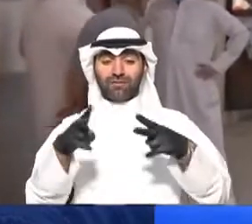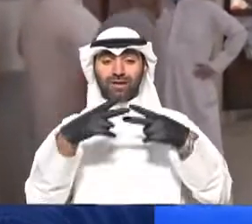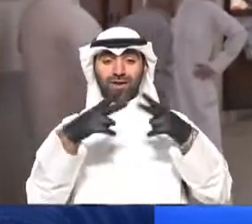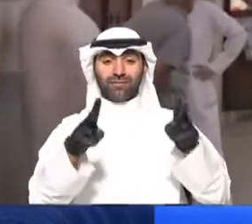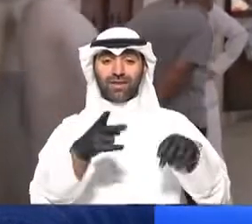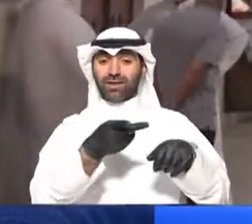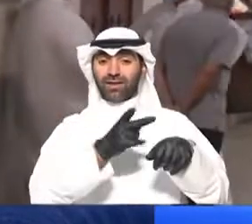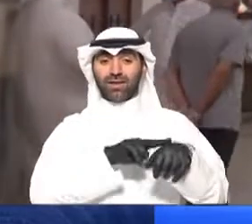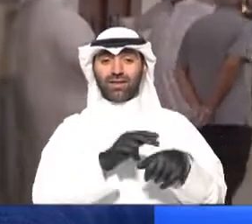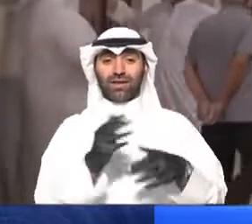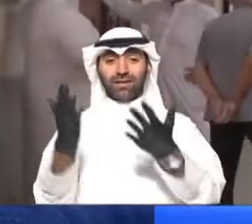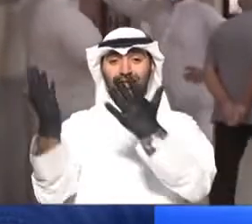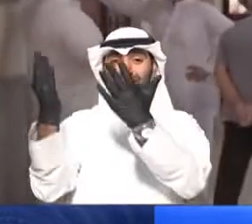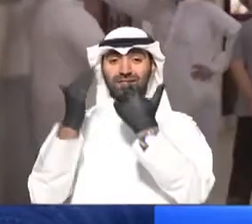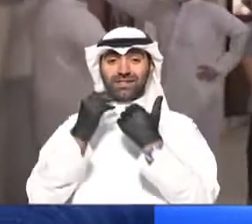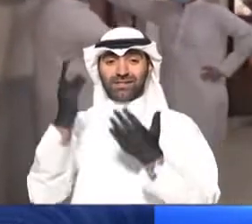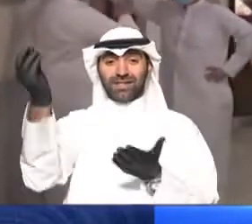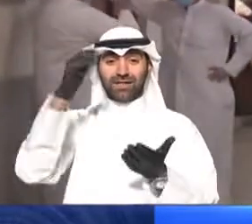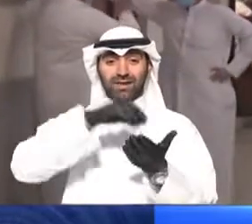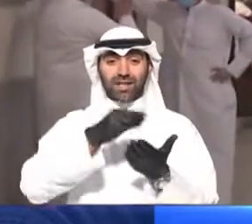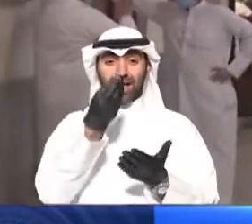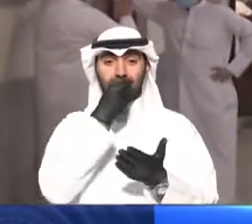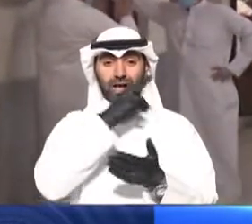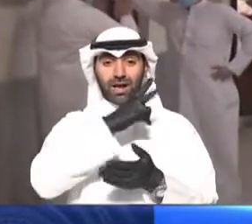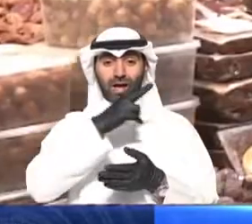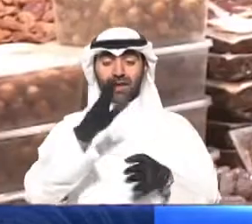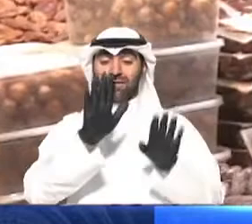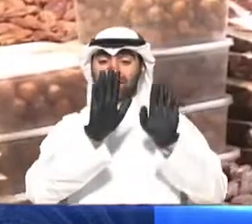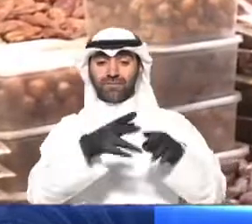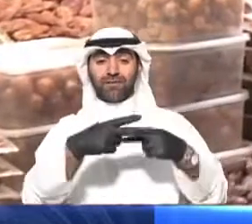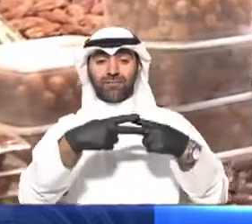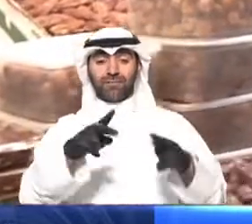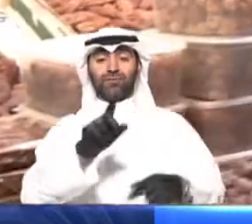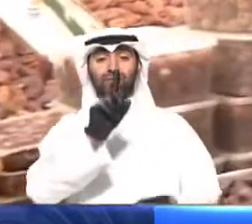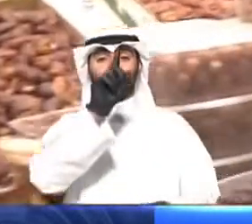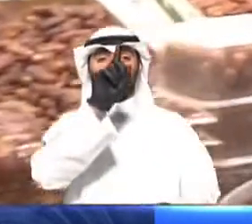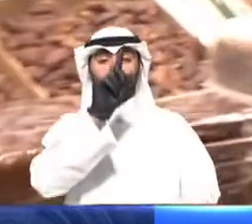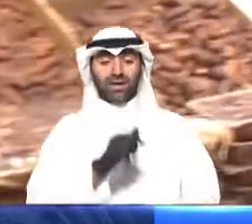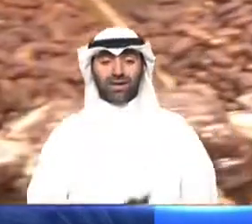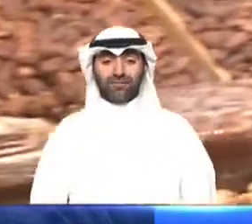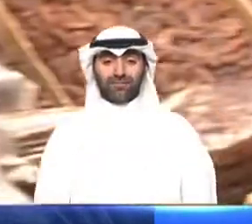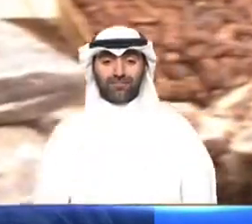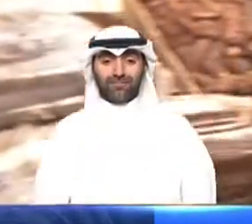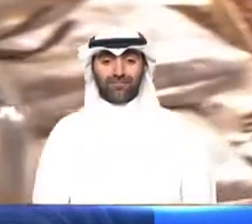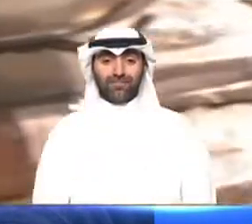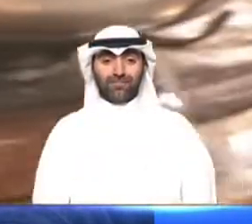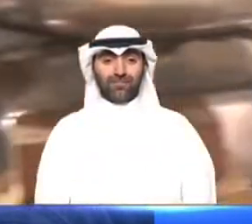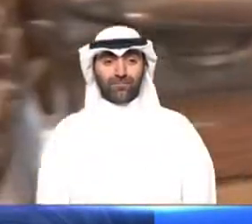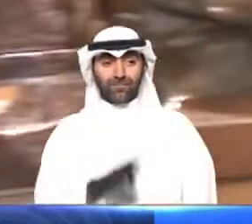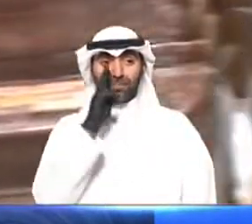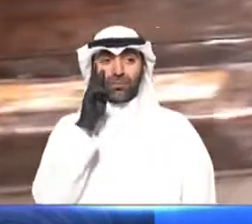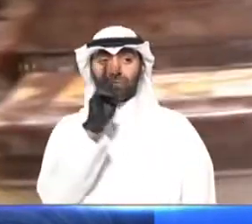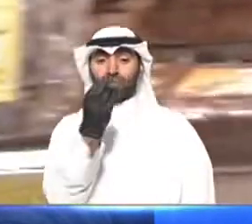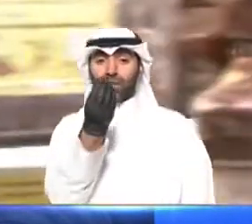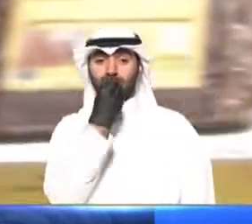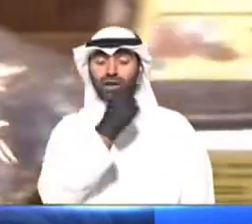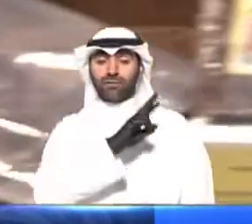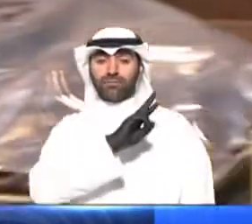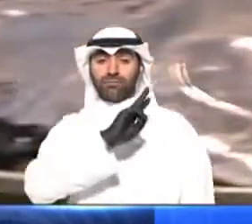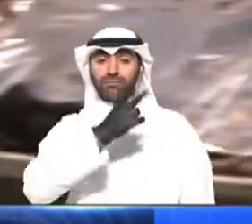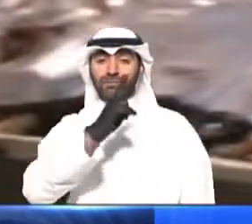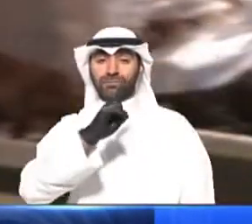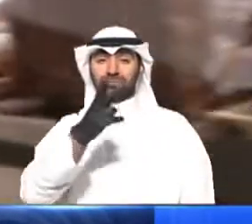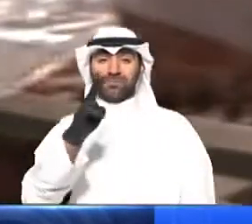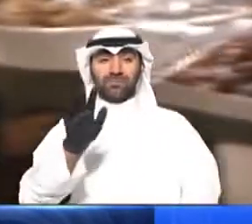الله، والأمور أنا أتصور أنها متجهة للأفضل إن شاء الله. الخضار والمواد الغذائية متوافرة والإقبال